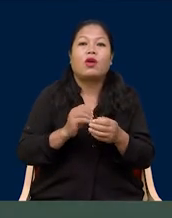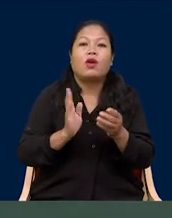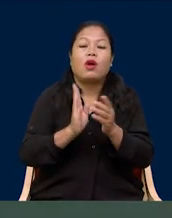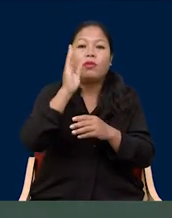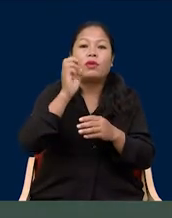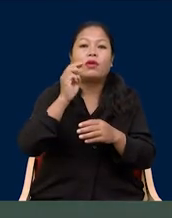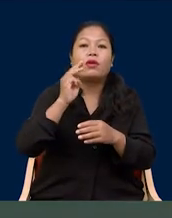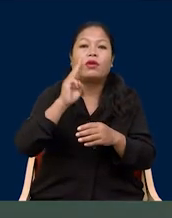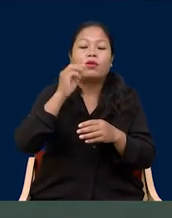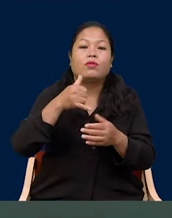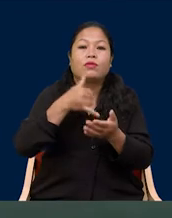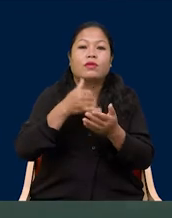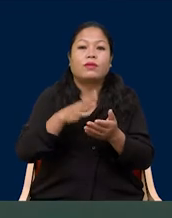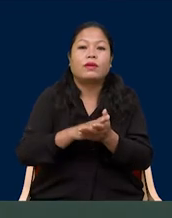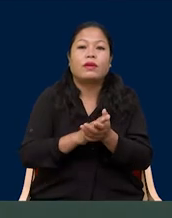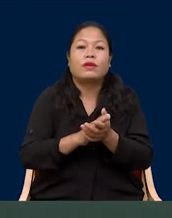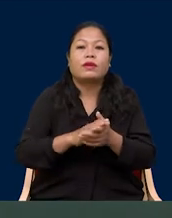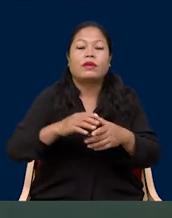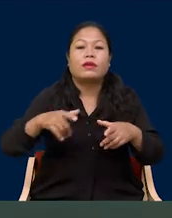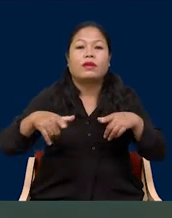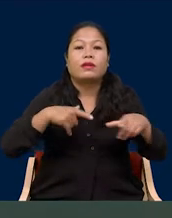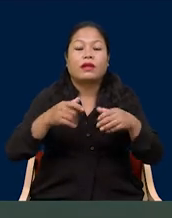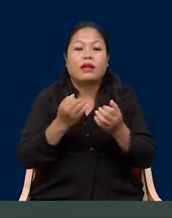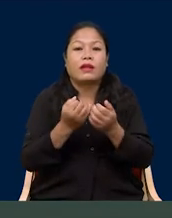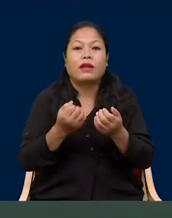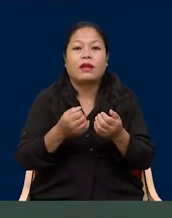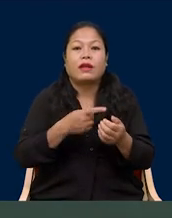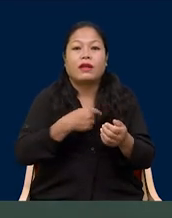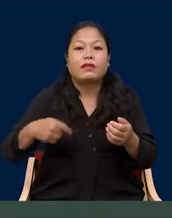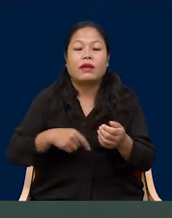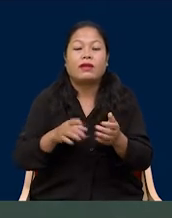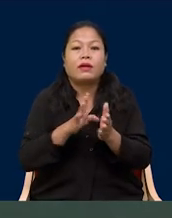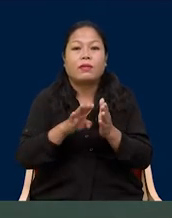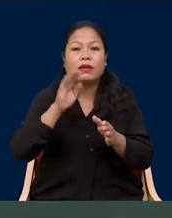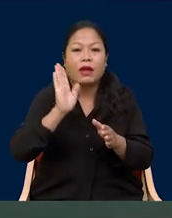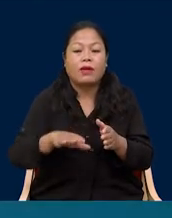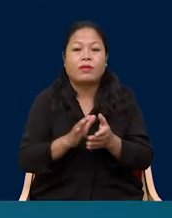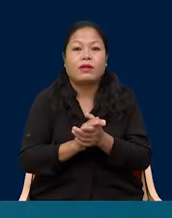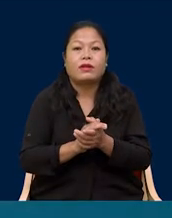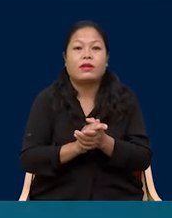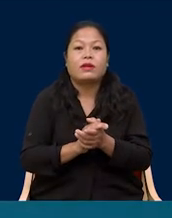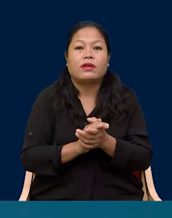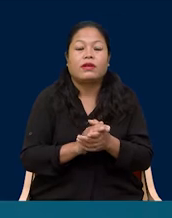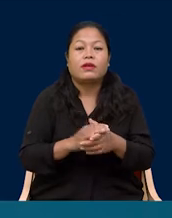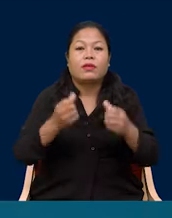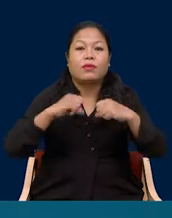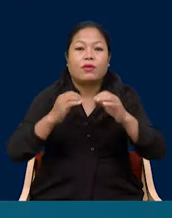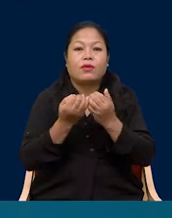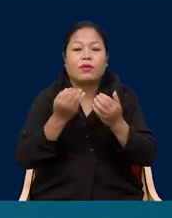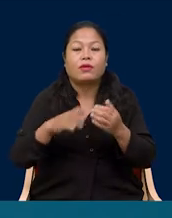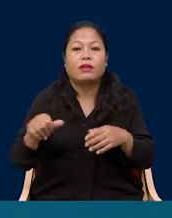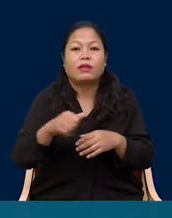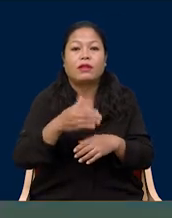अप्पर मुस्ताङमा पनि के प्रब्लम भएछ भने, त्यहाँ पनि अहिले चाइनाबाट आउने धेरै कमर्सियल युज प्लास्टिकबाट बनेको टेन्टहरूको